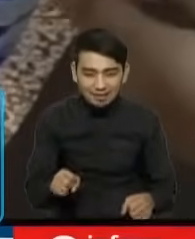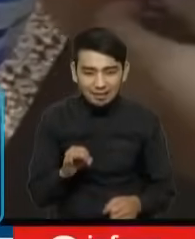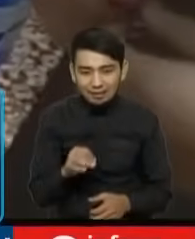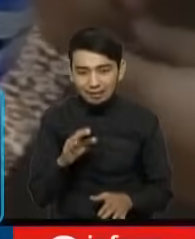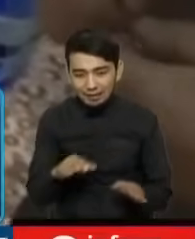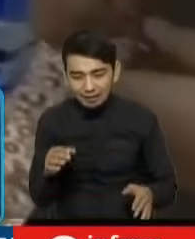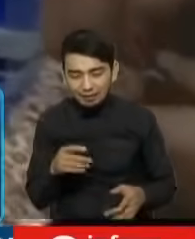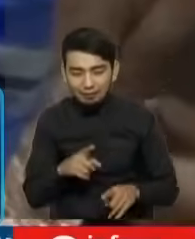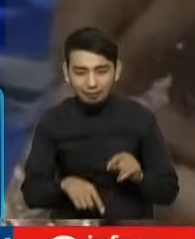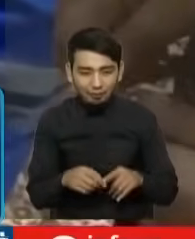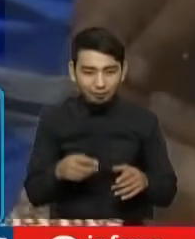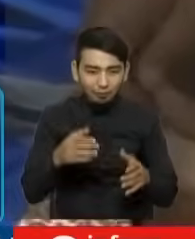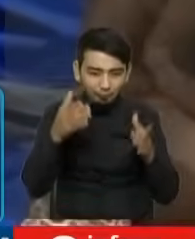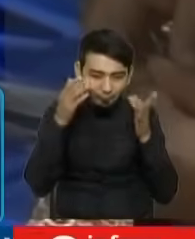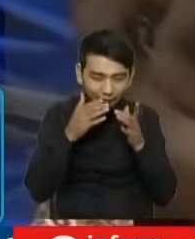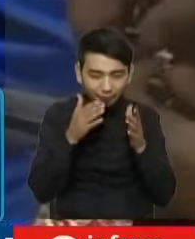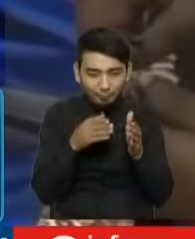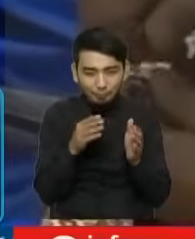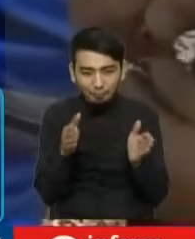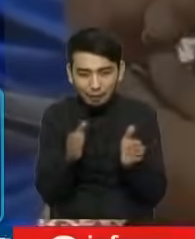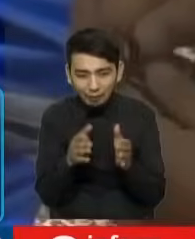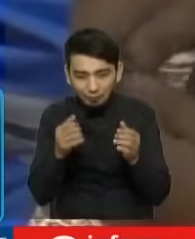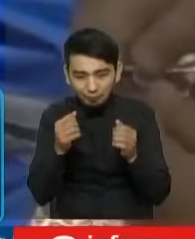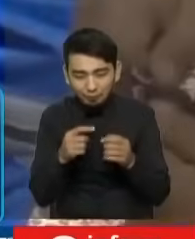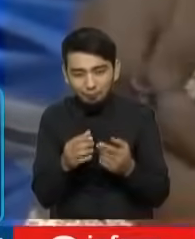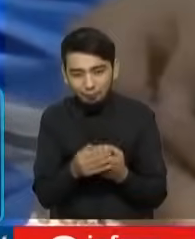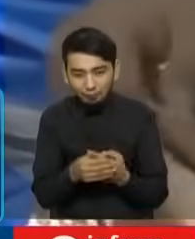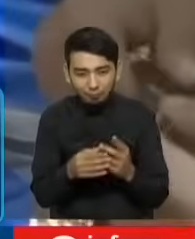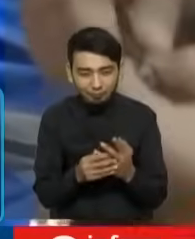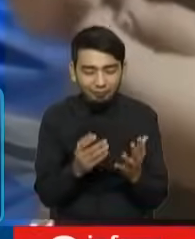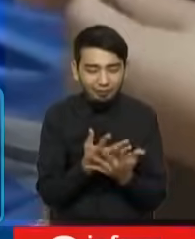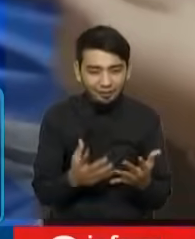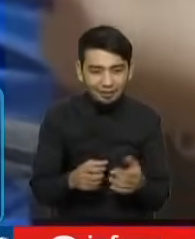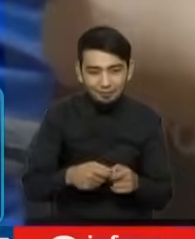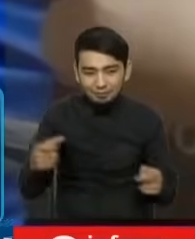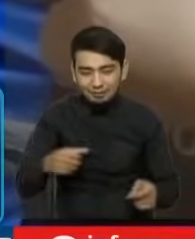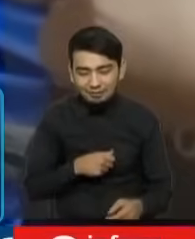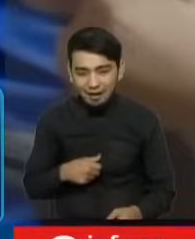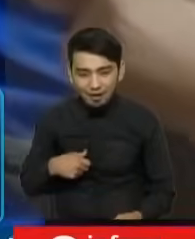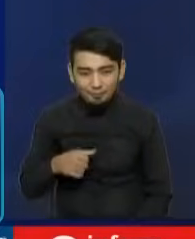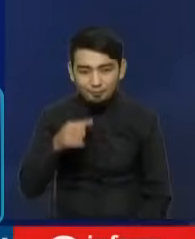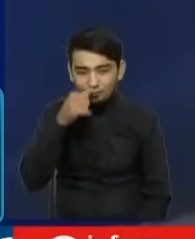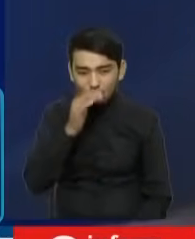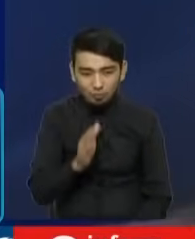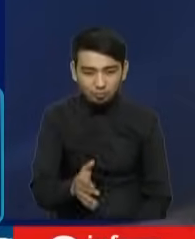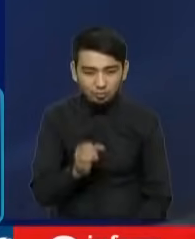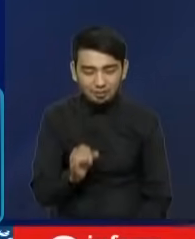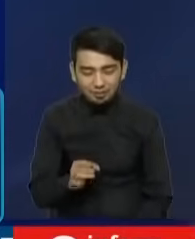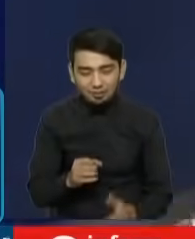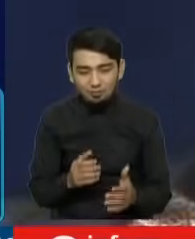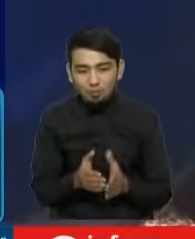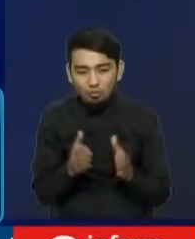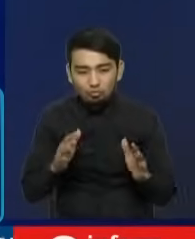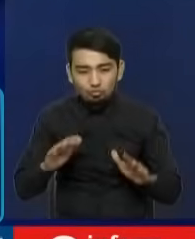любопытства нередко застревают в узких проемах, надевают на пальцы различные предметы и не могут самостоятельно освободиться. Хотя в